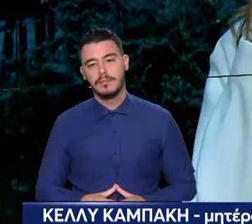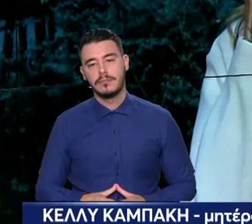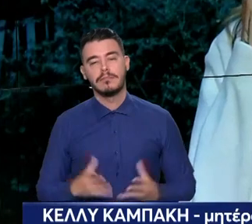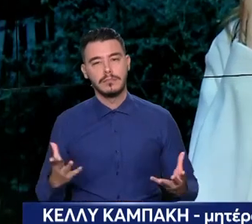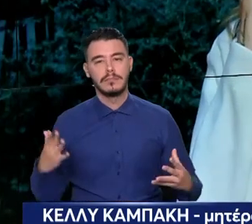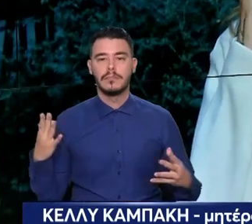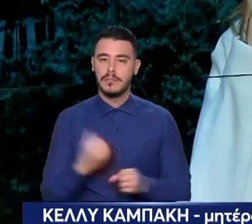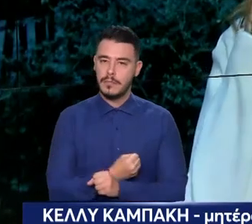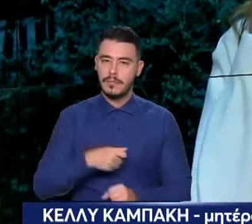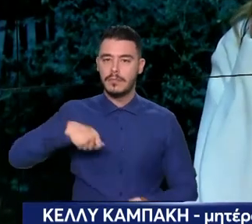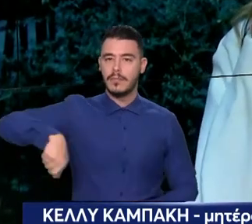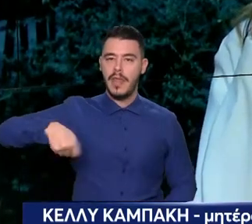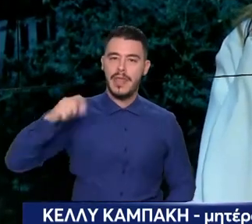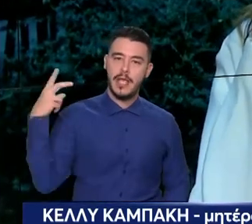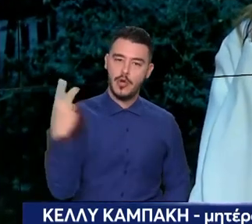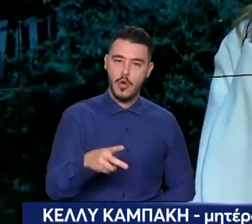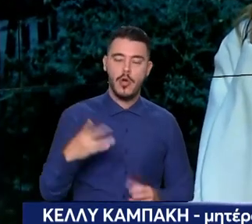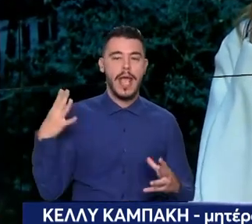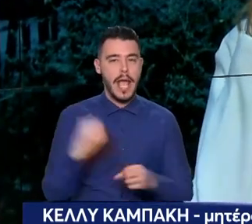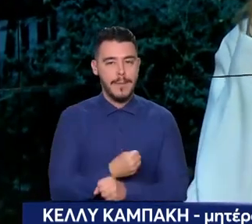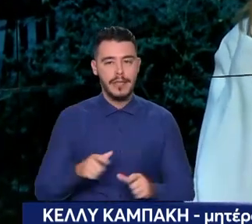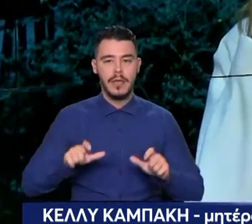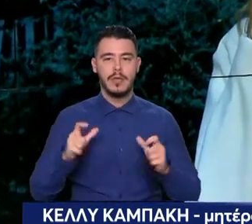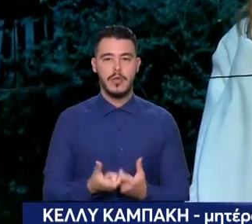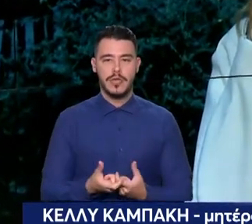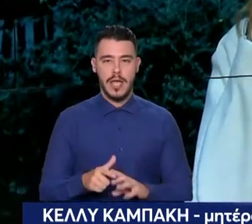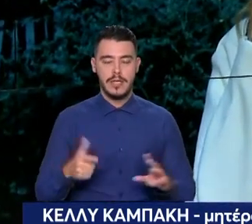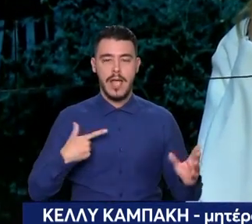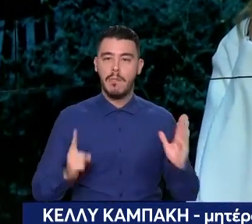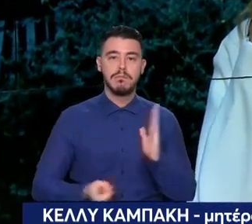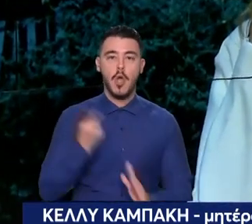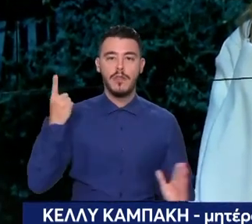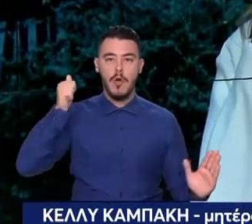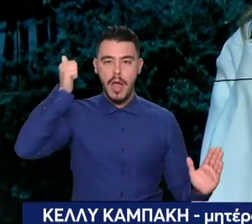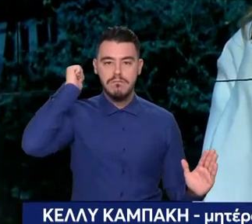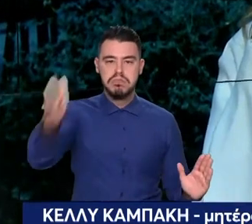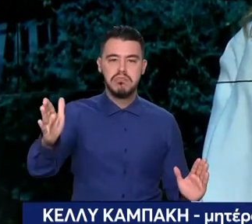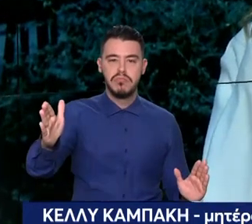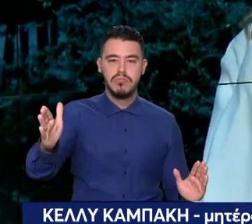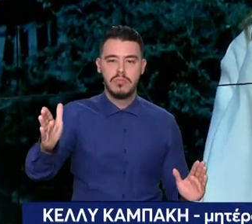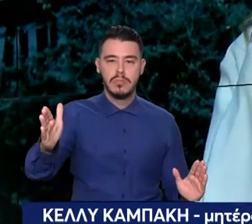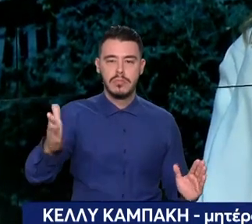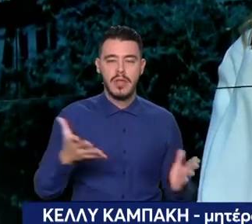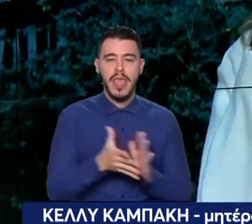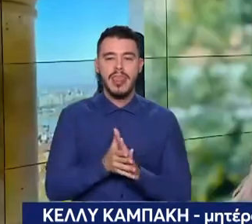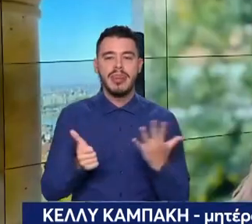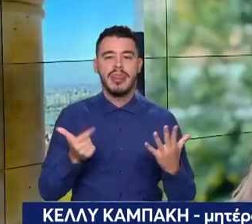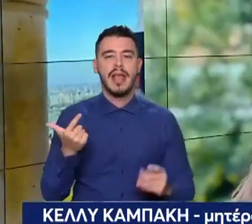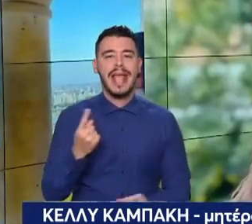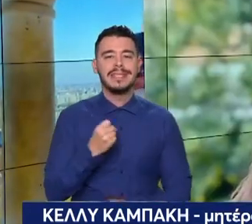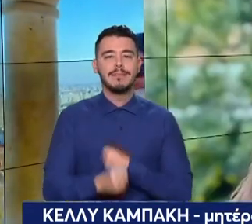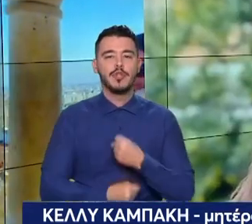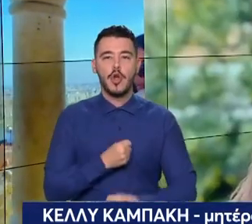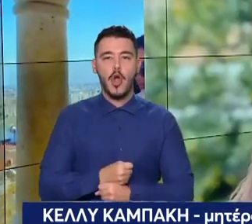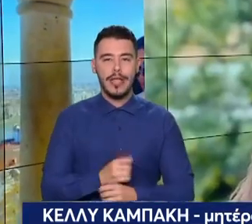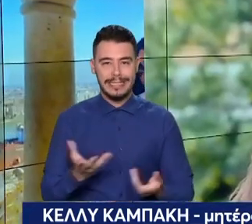Ρουσόπουλου, του δικηγόρου και της οικογένειας. Είναι πρωτοφανής για την ποινή. Μα θα πει: σκότωσε ένα παιδί 19 χρονών, του βάλαν 16,5 χρόνια. Τι έπρεπε να τον